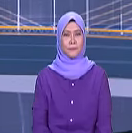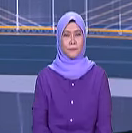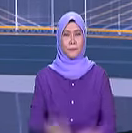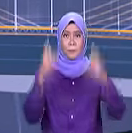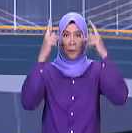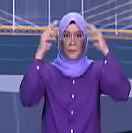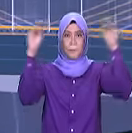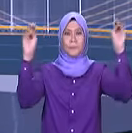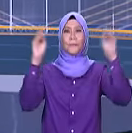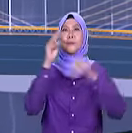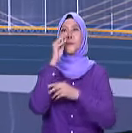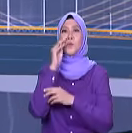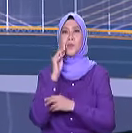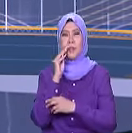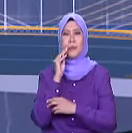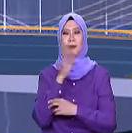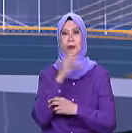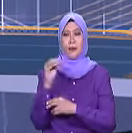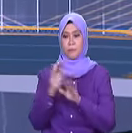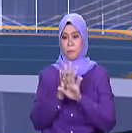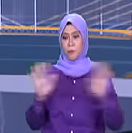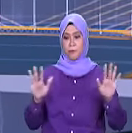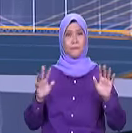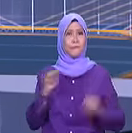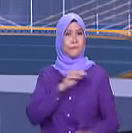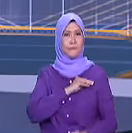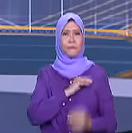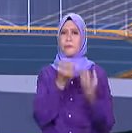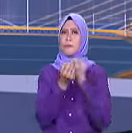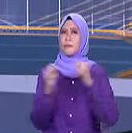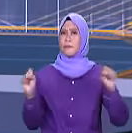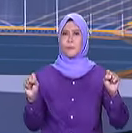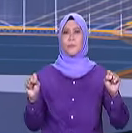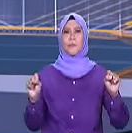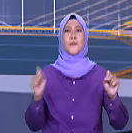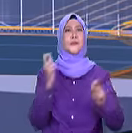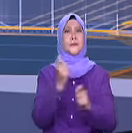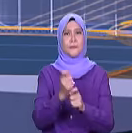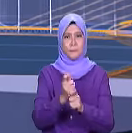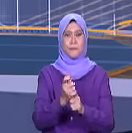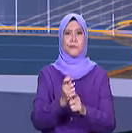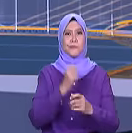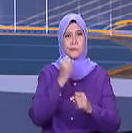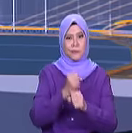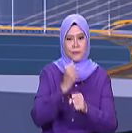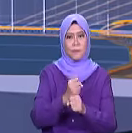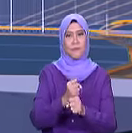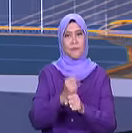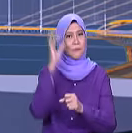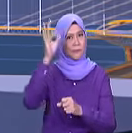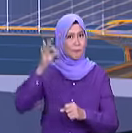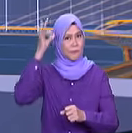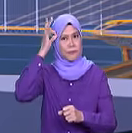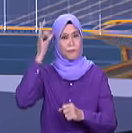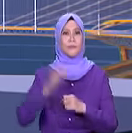Perdana Menteri Tan Sri Muhyiddin Yassin serta barisan jemaah menteri sedia ada masih kekal menjalankan kuasa eksekutif